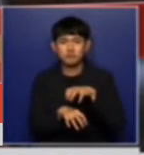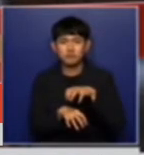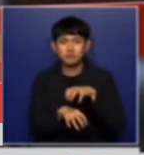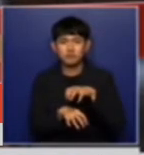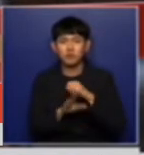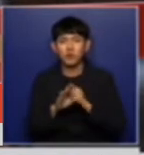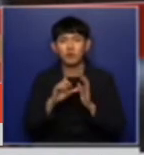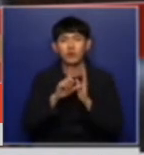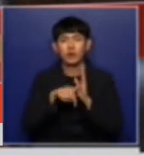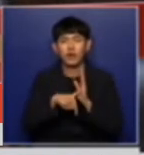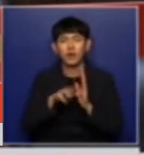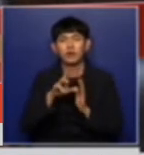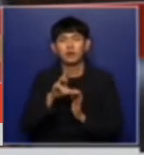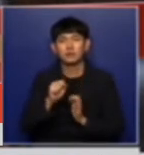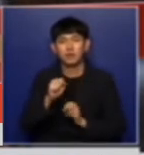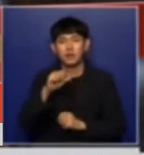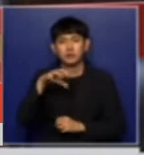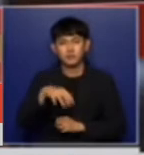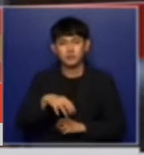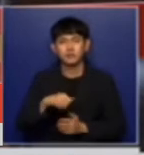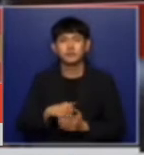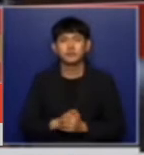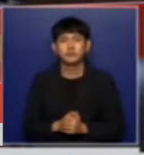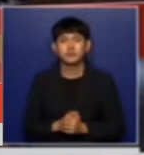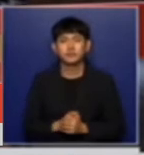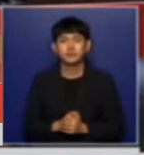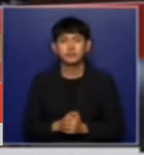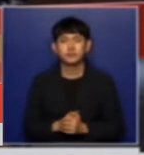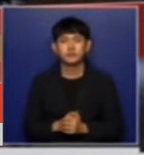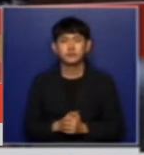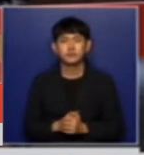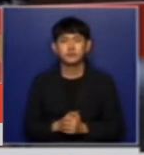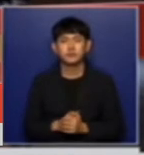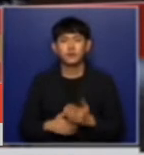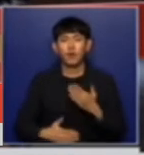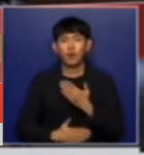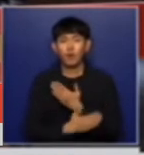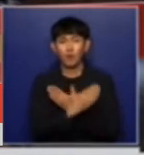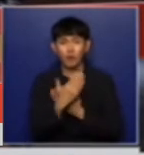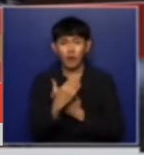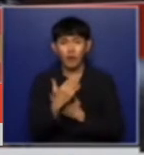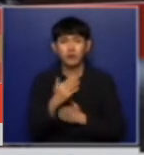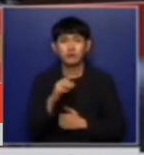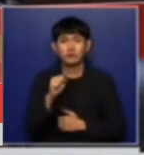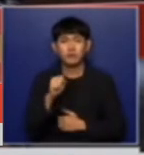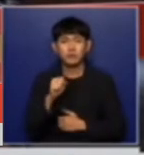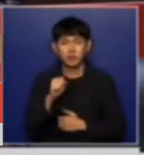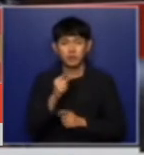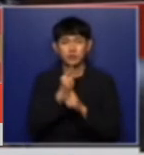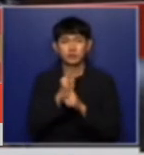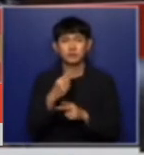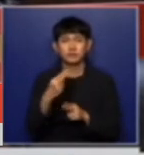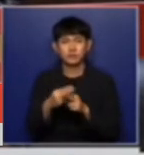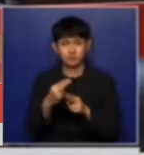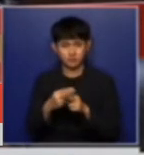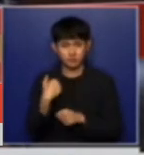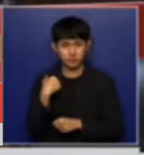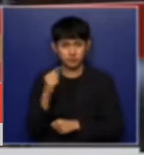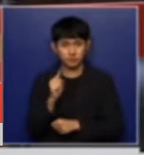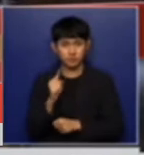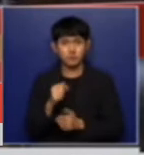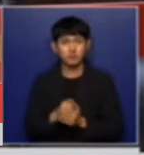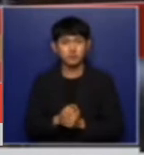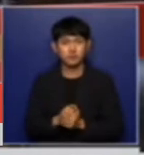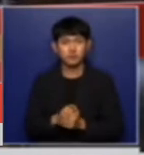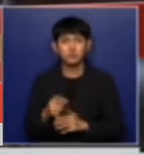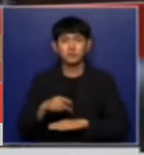ลขาสภาผู้แทนราษฎรเราสำนักรัฐสภาโอกาสที่จะเป็นสำนักตามชื่อจริงๆเนี่ยก็กราบเรียนผ่านท่าน